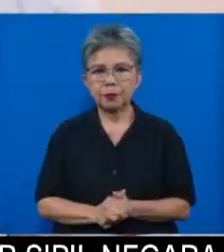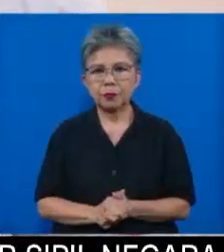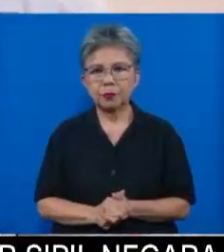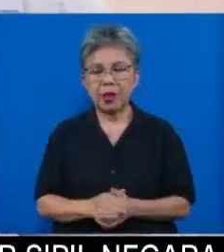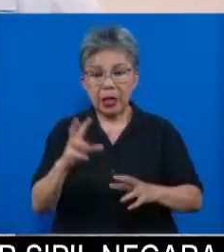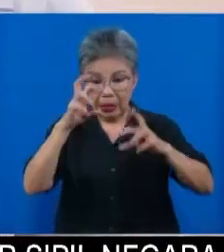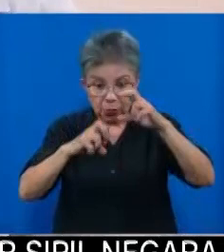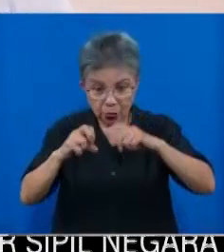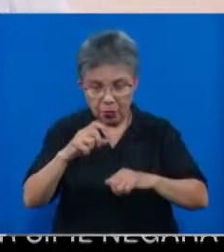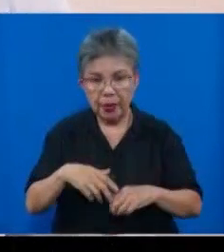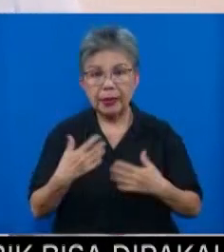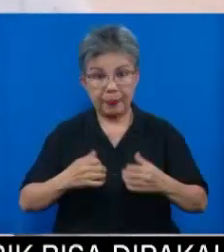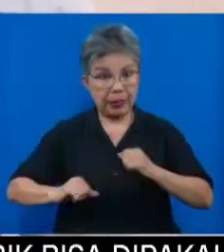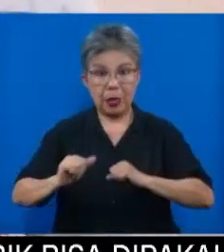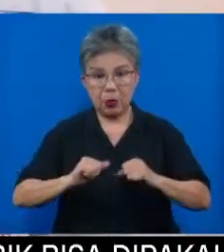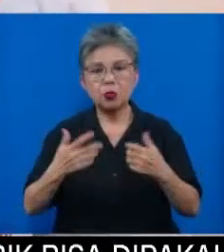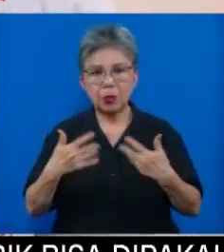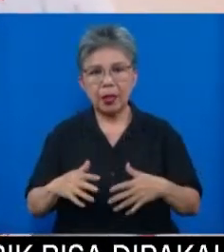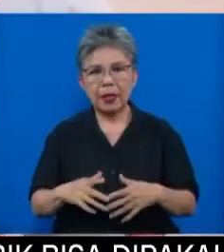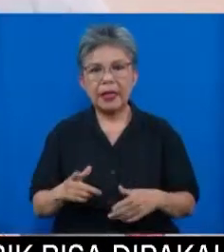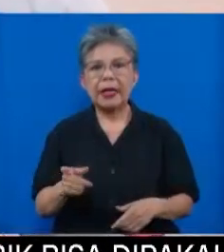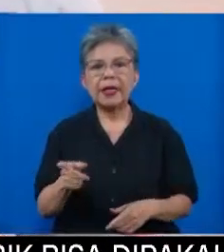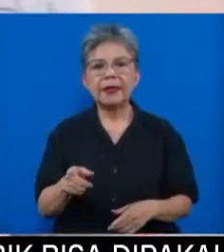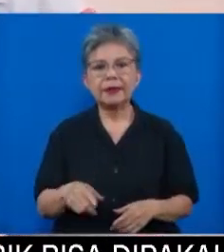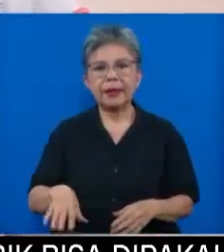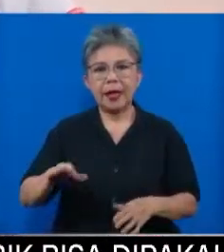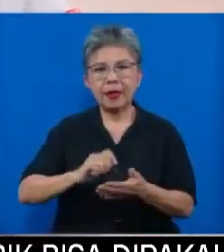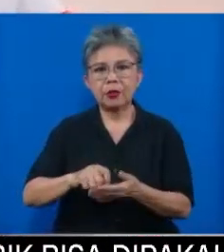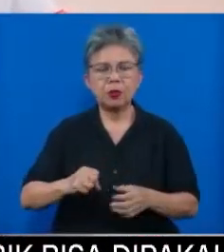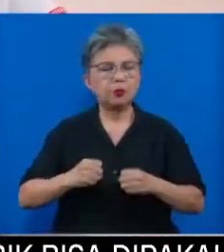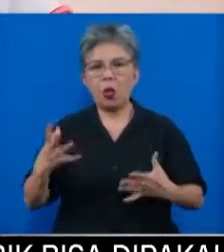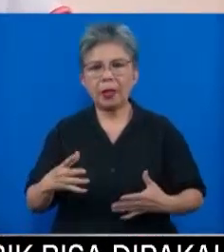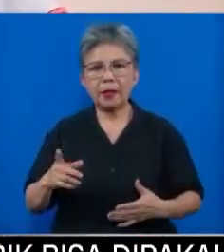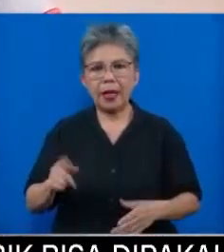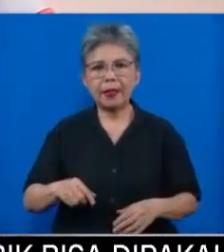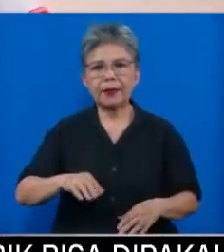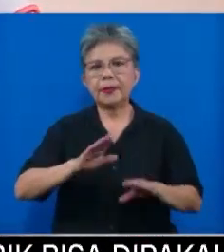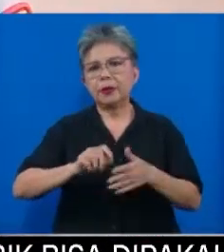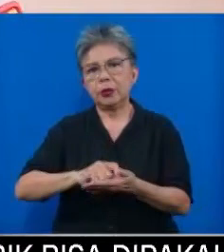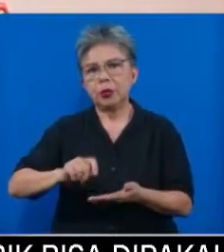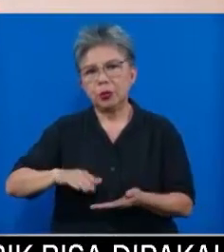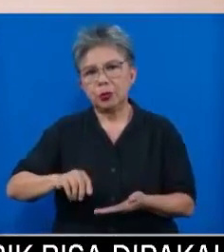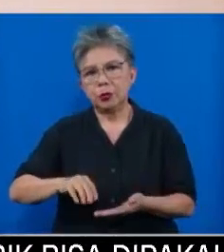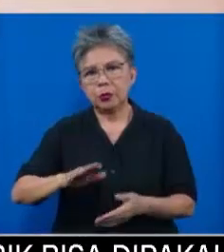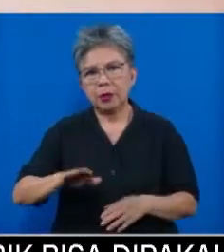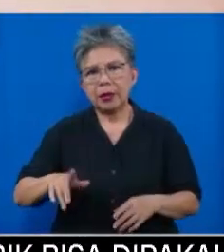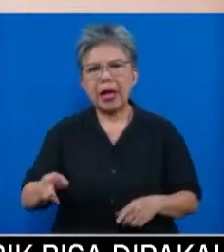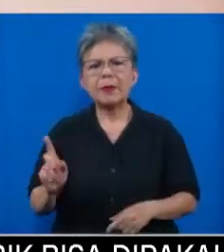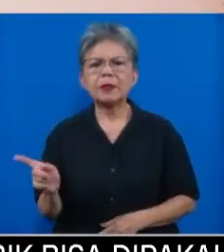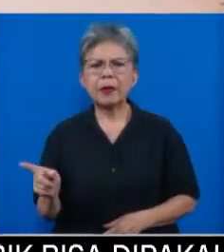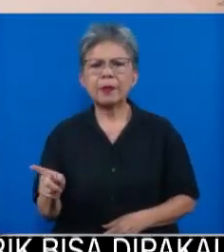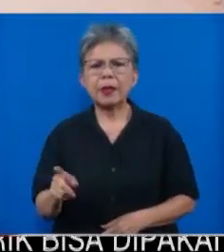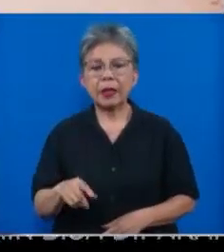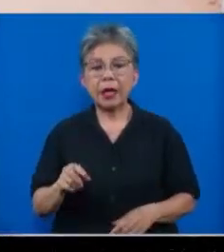hasil pemeriksaan yang sudah kita lakukan, ini adalah tindakan spontan dari siswa ini, karena memang